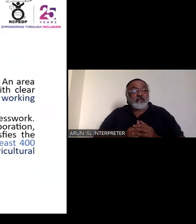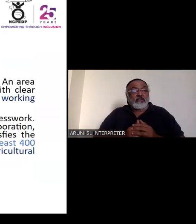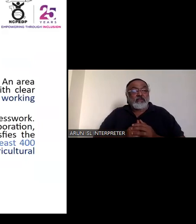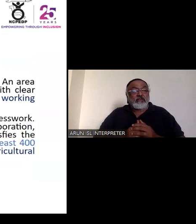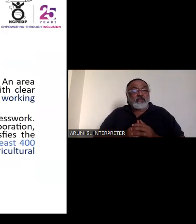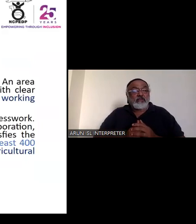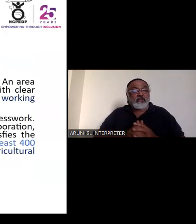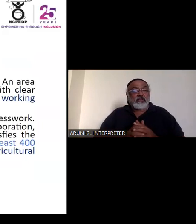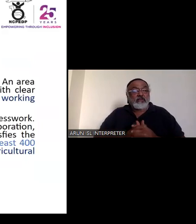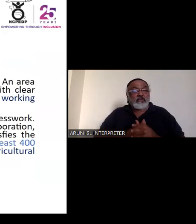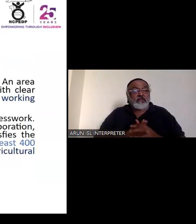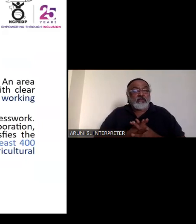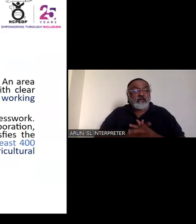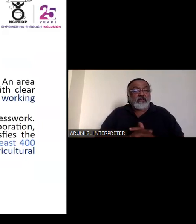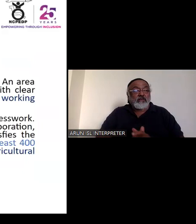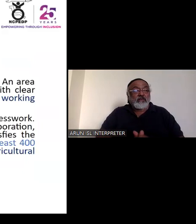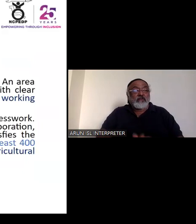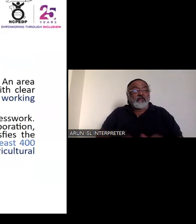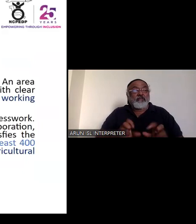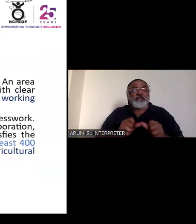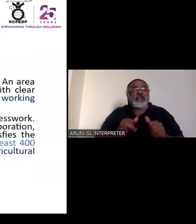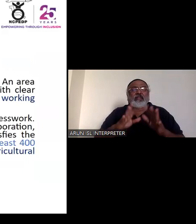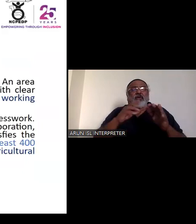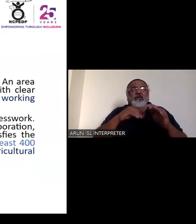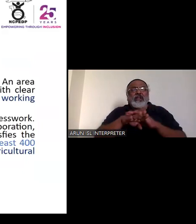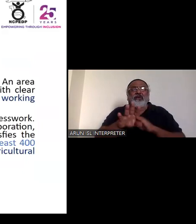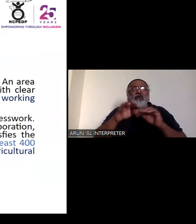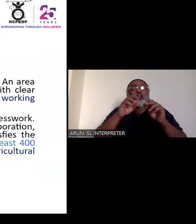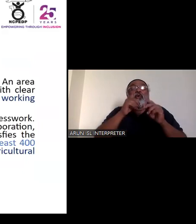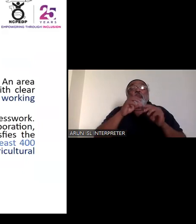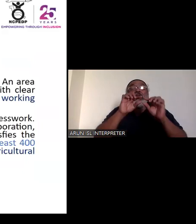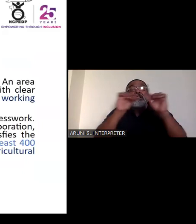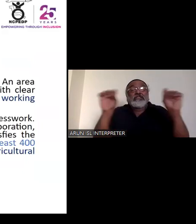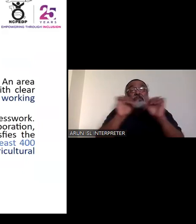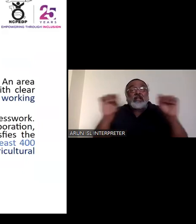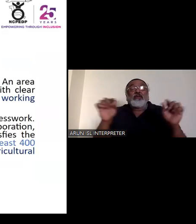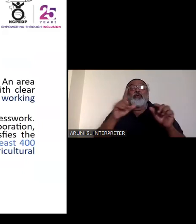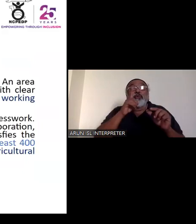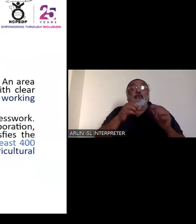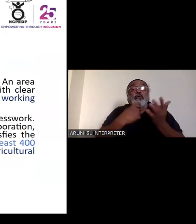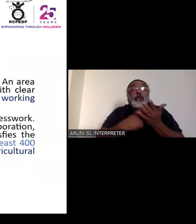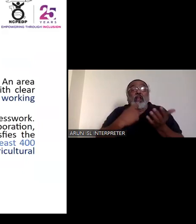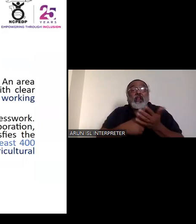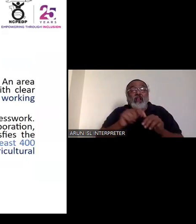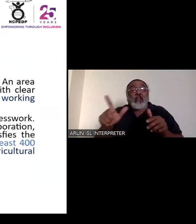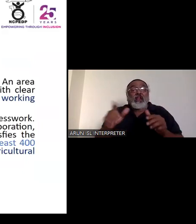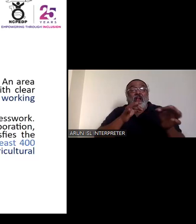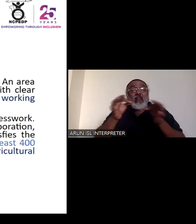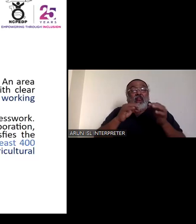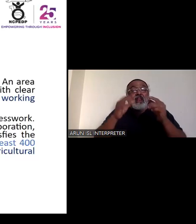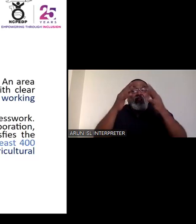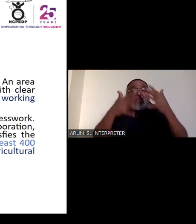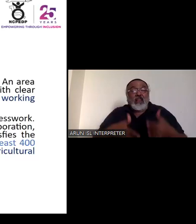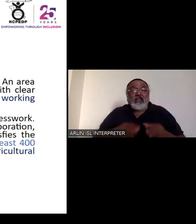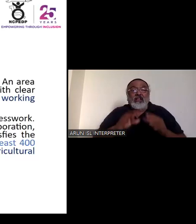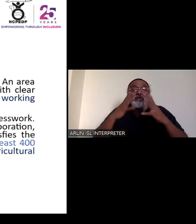आएंगी. And I am not going to get into who defines rural in what manner, especially when we talk about